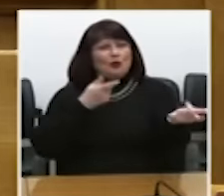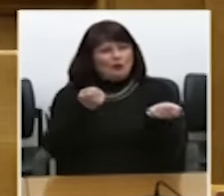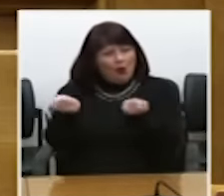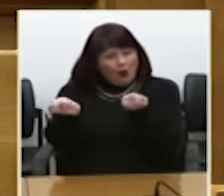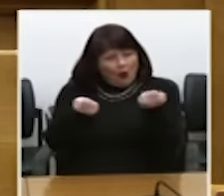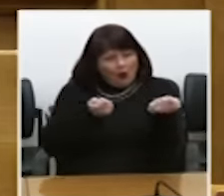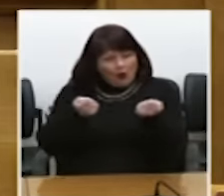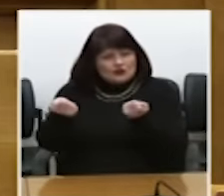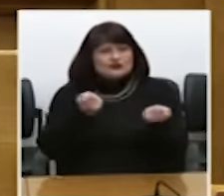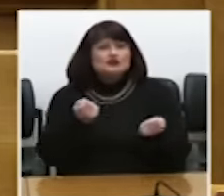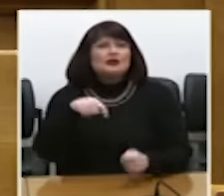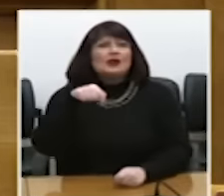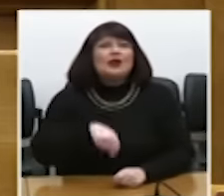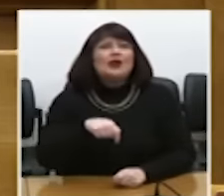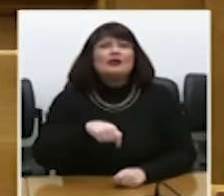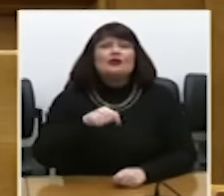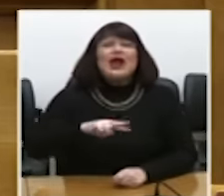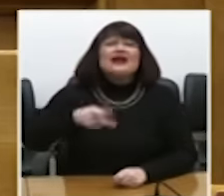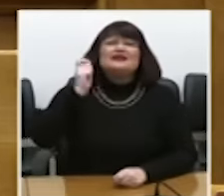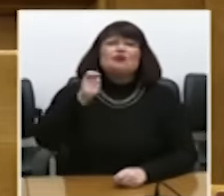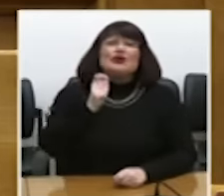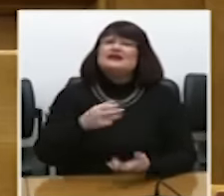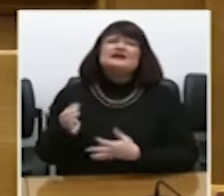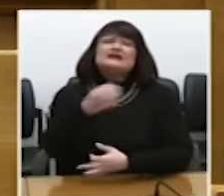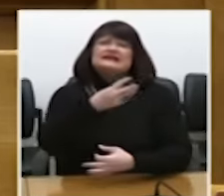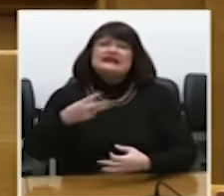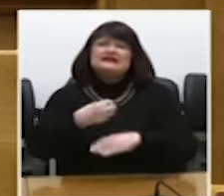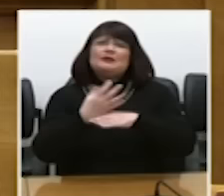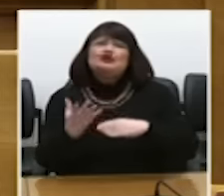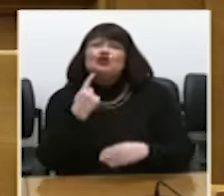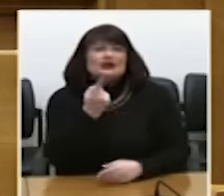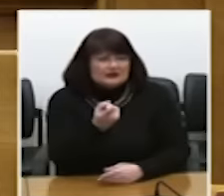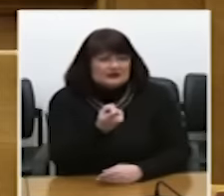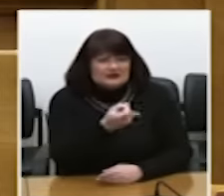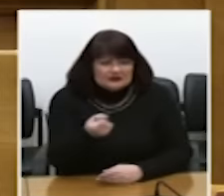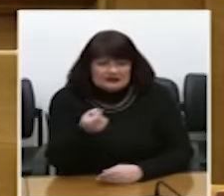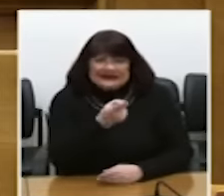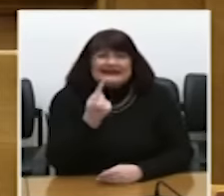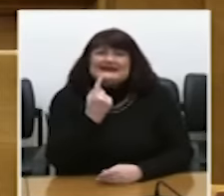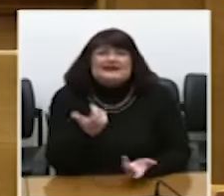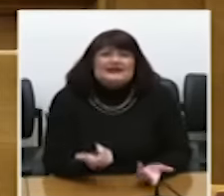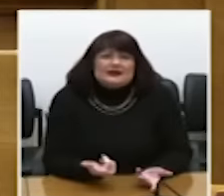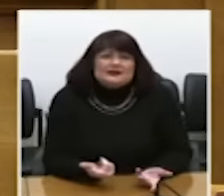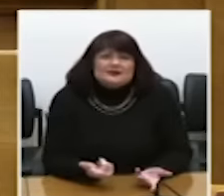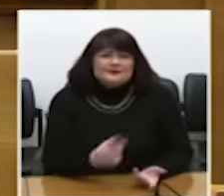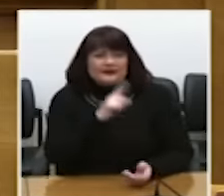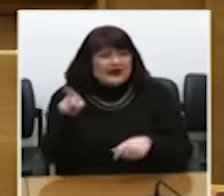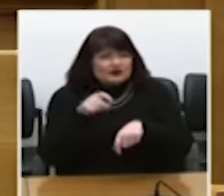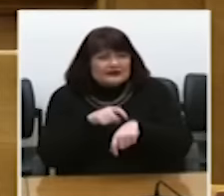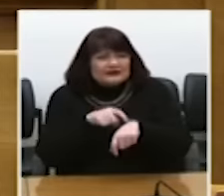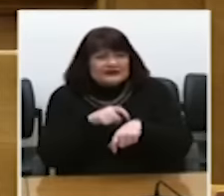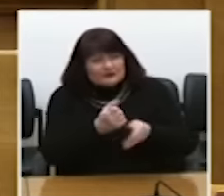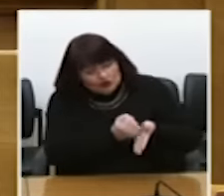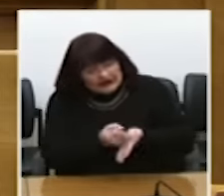εσείς εδώ της δίθεν αντιπολίτευσης, καταλαβαίνετε τι έχετε δηλώσει μέχρι τώρα ότι θα